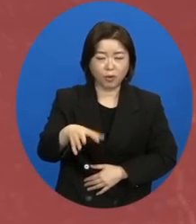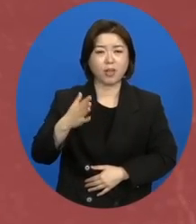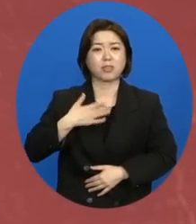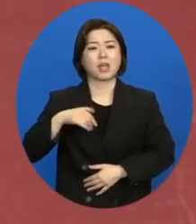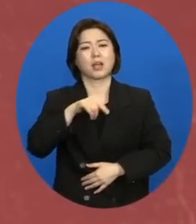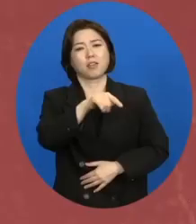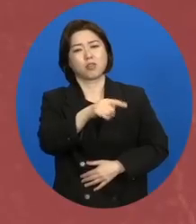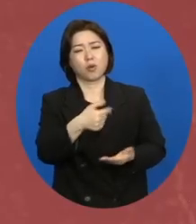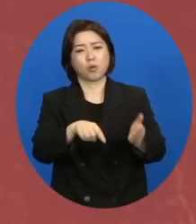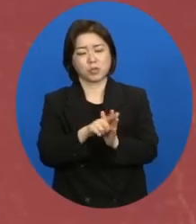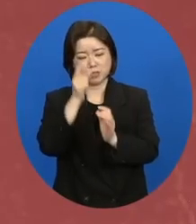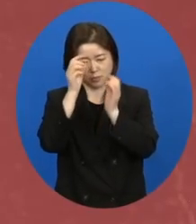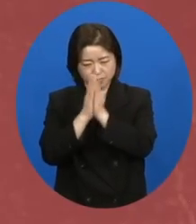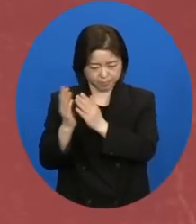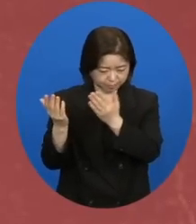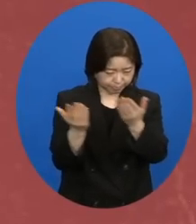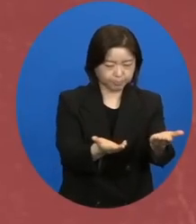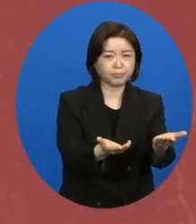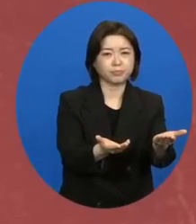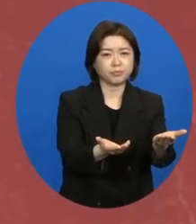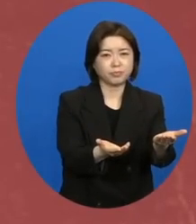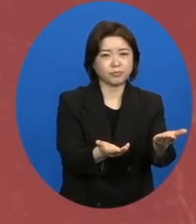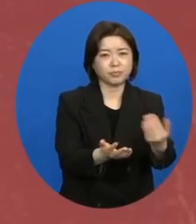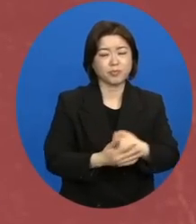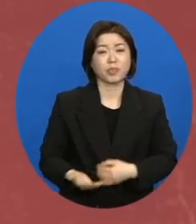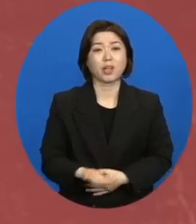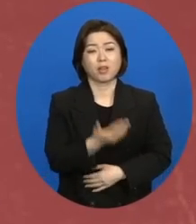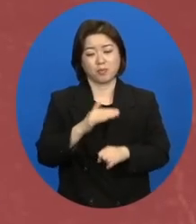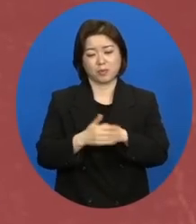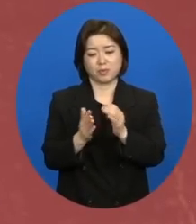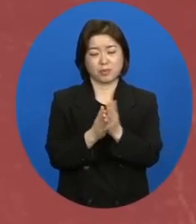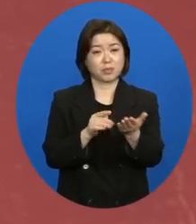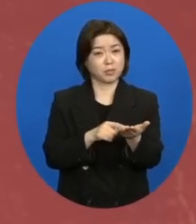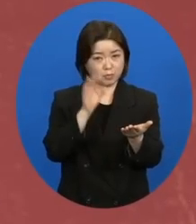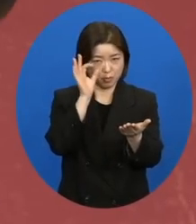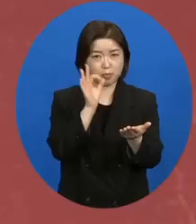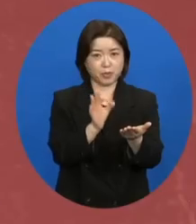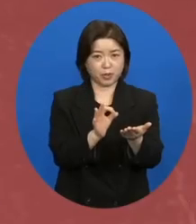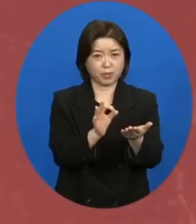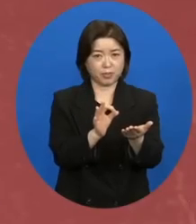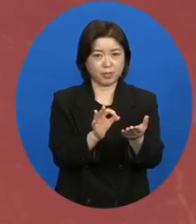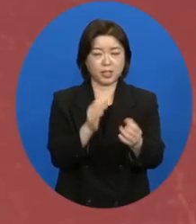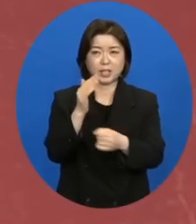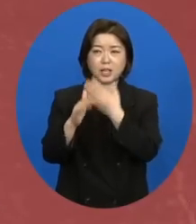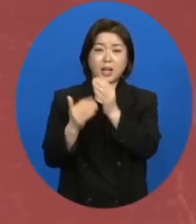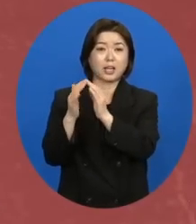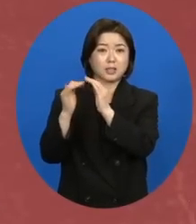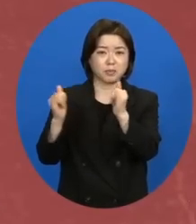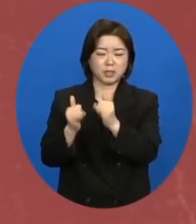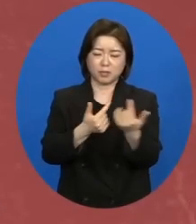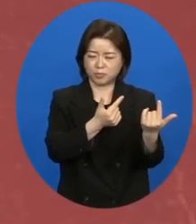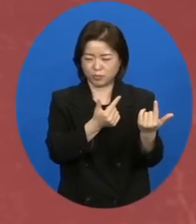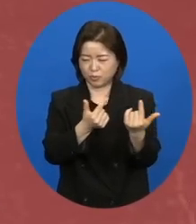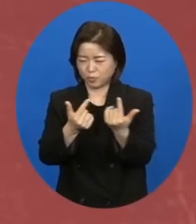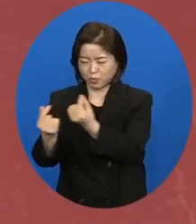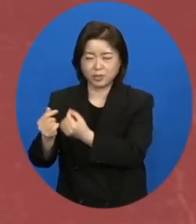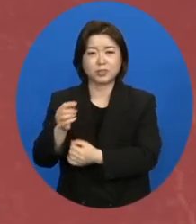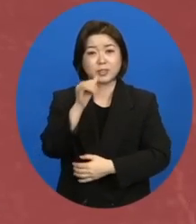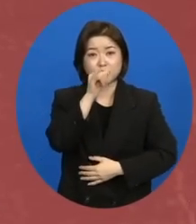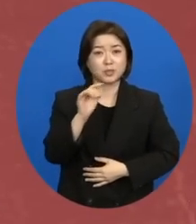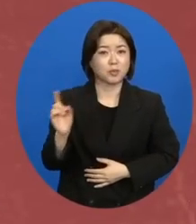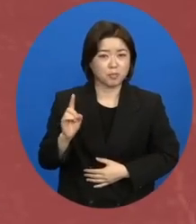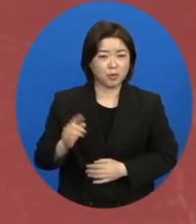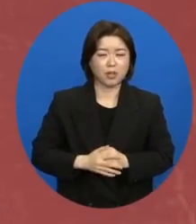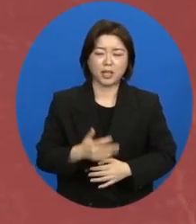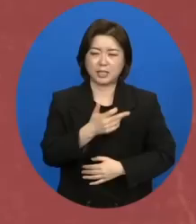너희를 위하여 기도한다고 하는 거예요. 여러분 성경을 보면 하나님의 사람들의 공통점이 뭐냐.